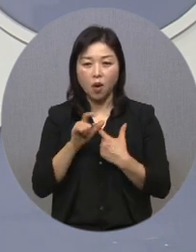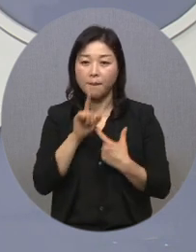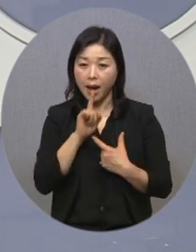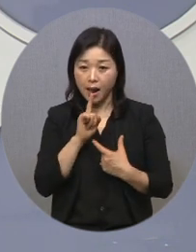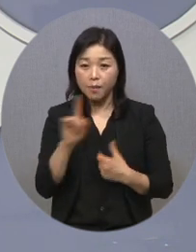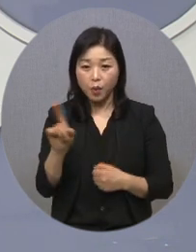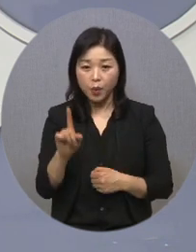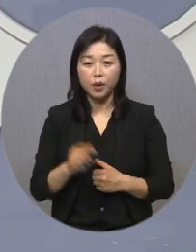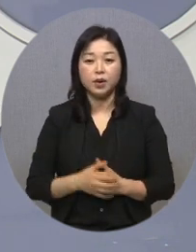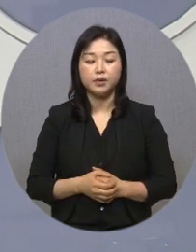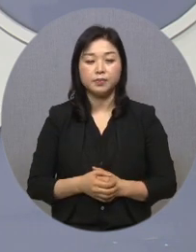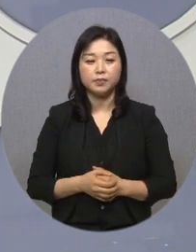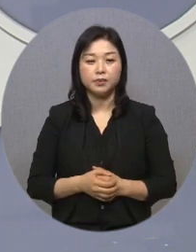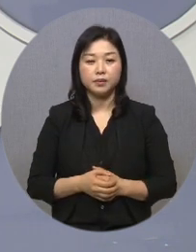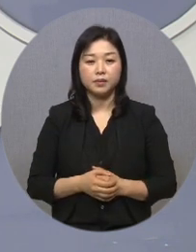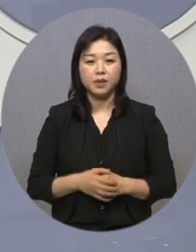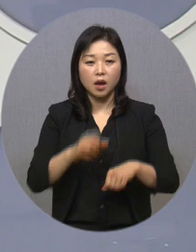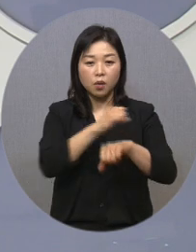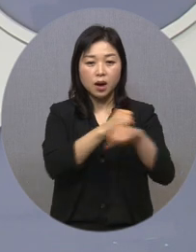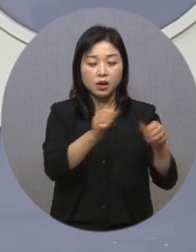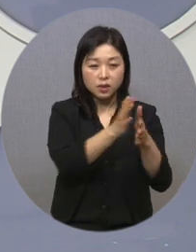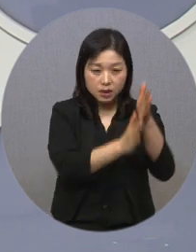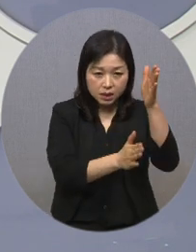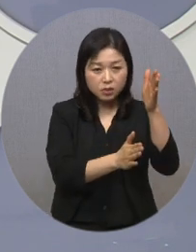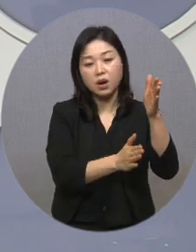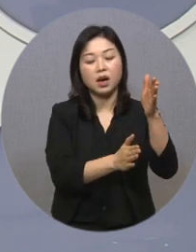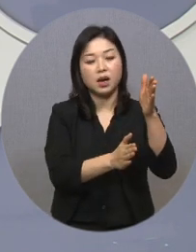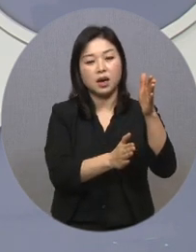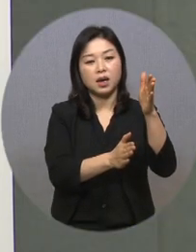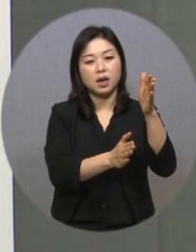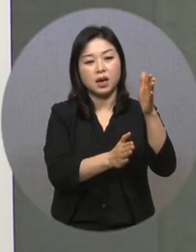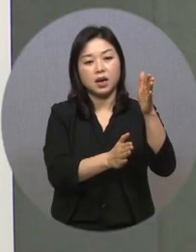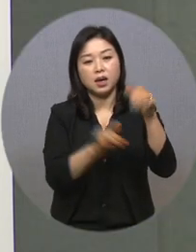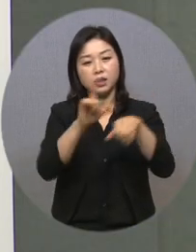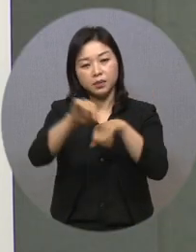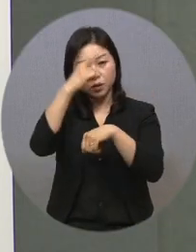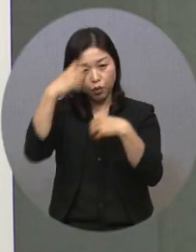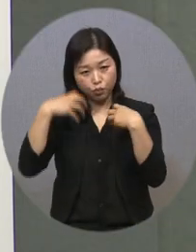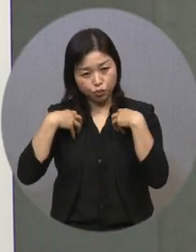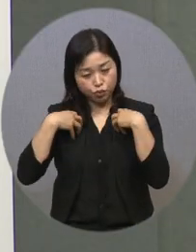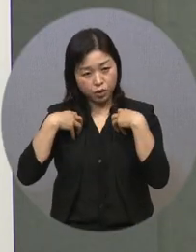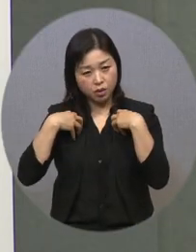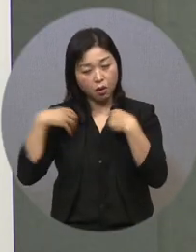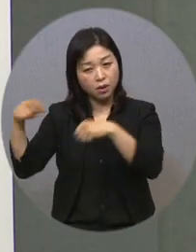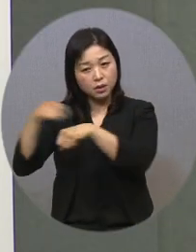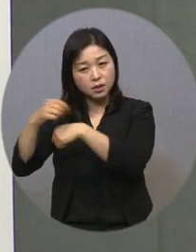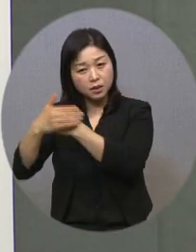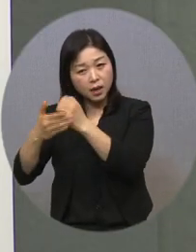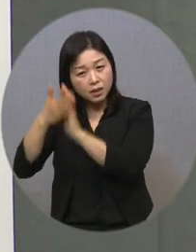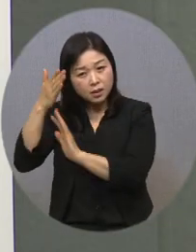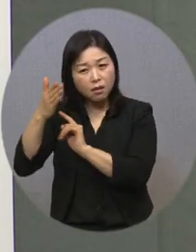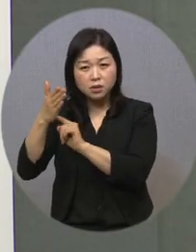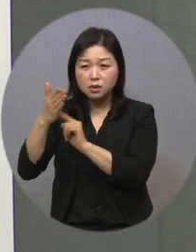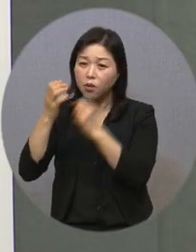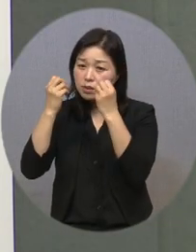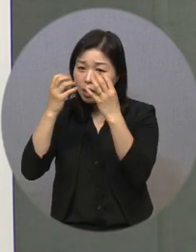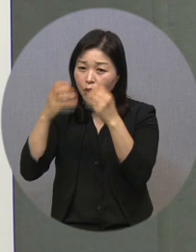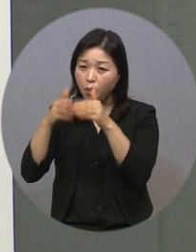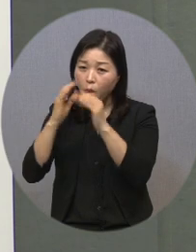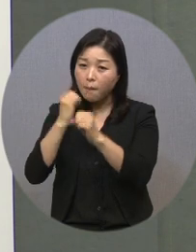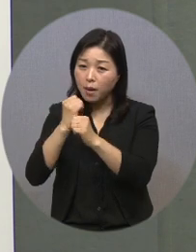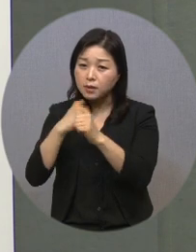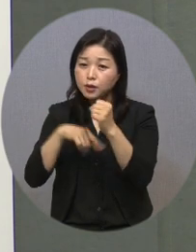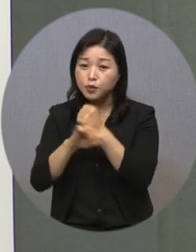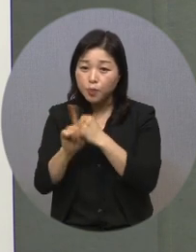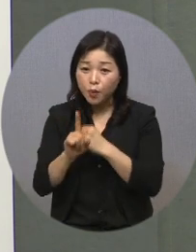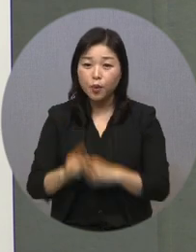하면 그러면 왜 광역시와 기초자치단체에서 특례시라고 하는 상황들이 좀 나왔냐 요거를 좀 먼저 그렇죠.